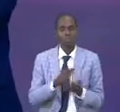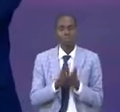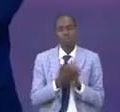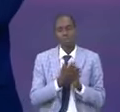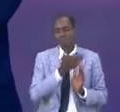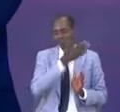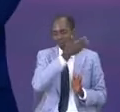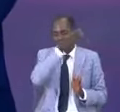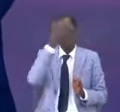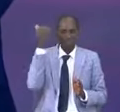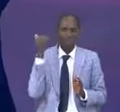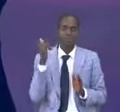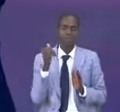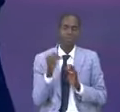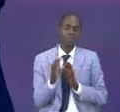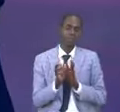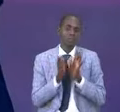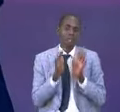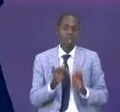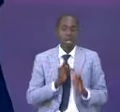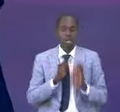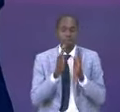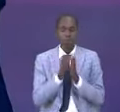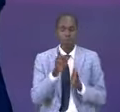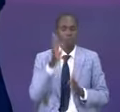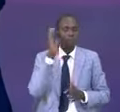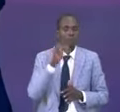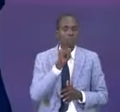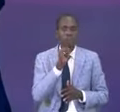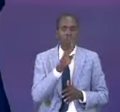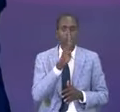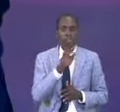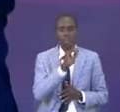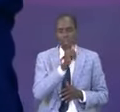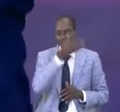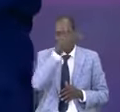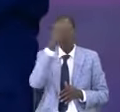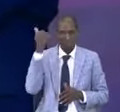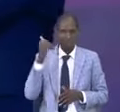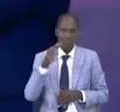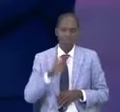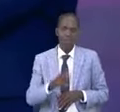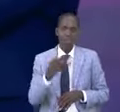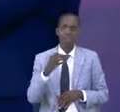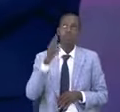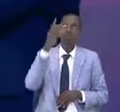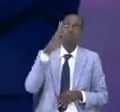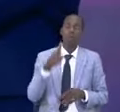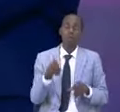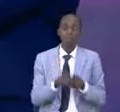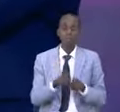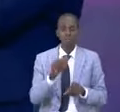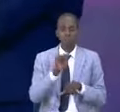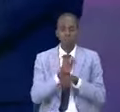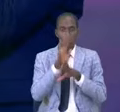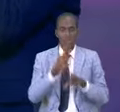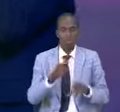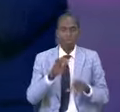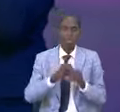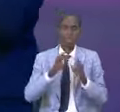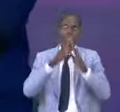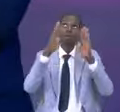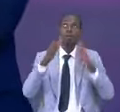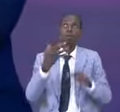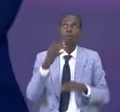que cela vous ne soyez jamais oublier en tant qu'enfant de Dieu en tant qu'ouvrier dans la maison de Dieu et en tant que ministre de Dieu